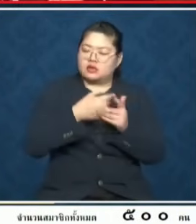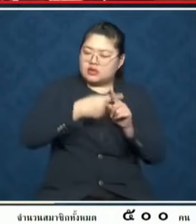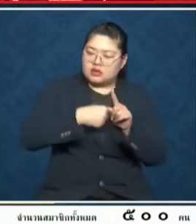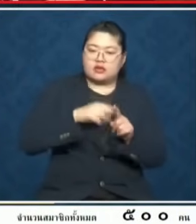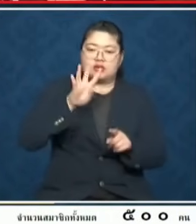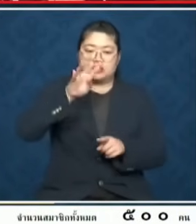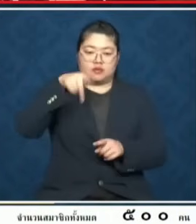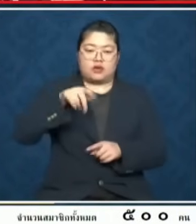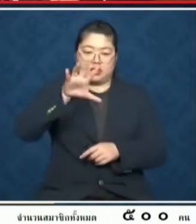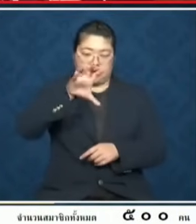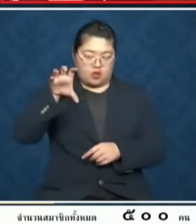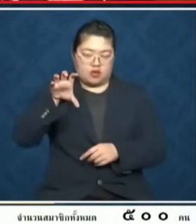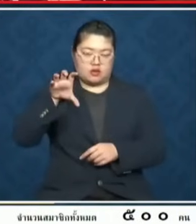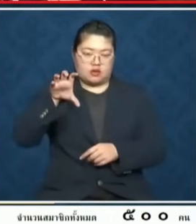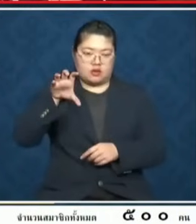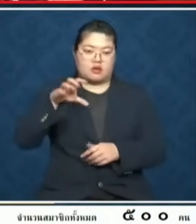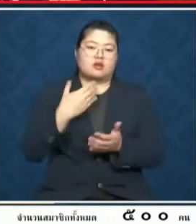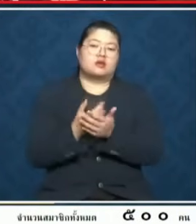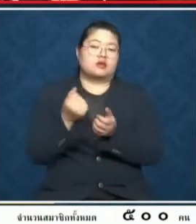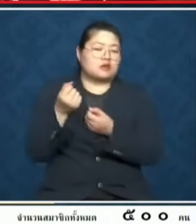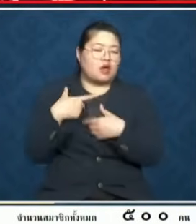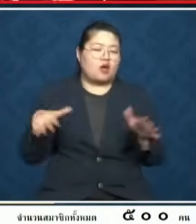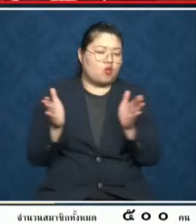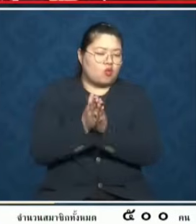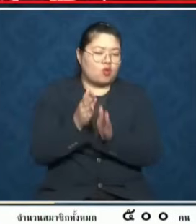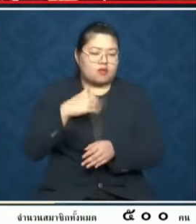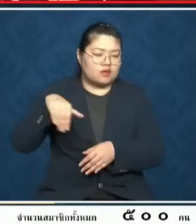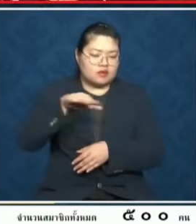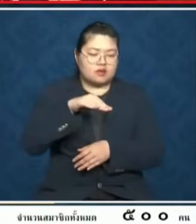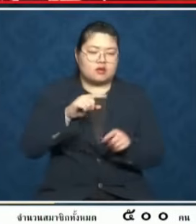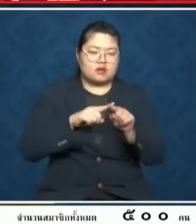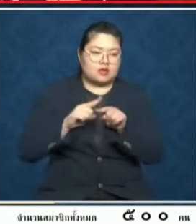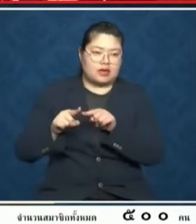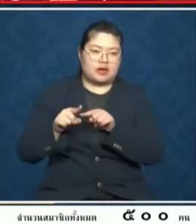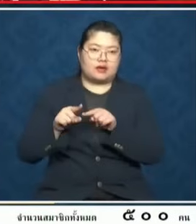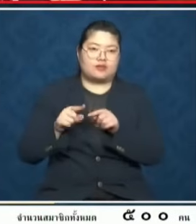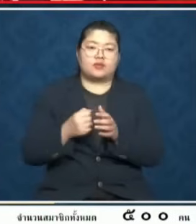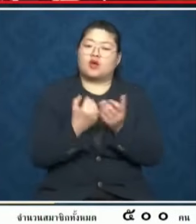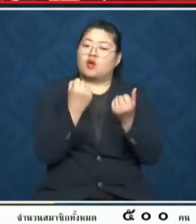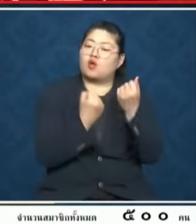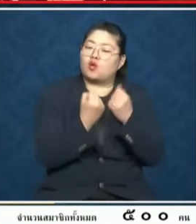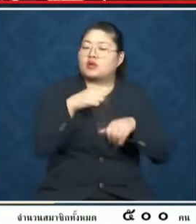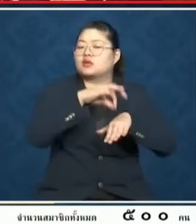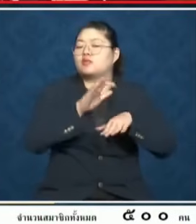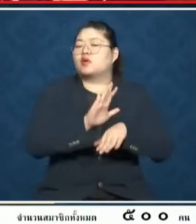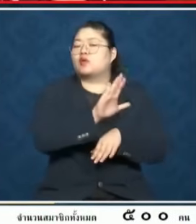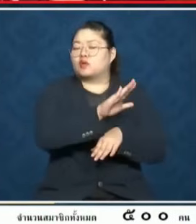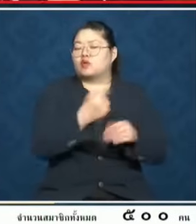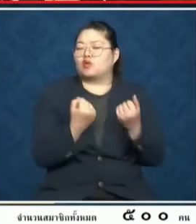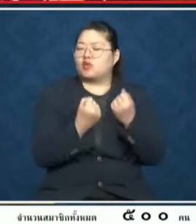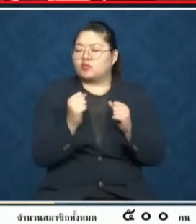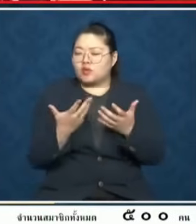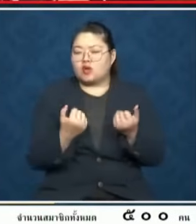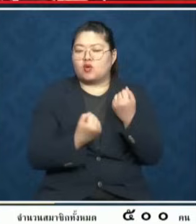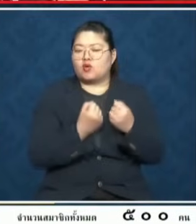14,500บาทและค่าตอบแทนเหมาจ่ายนะคะแทนการจัดการหารถประจำตำแหน่งกรณีไม่มีรถประจำ